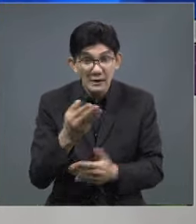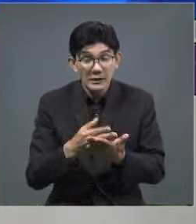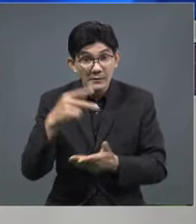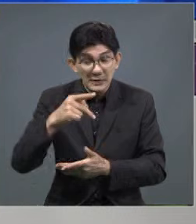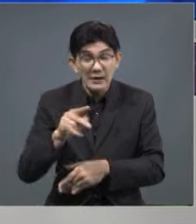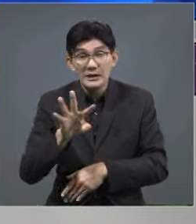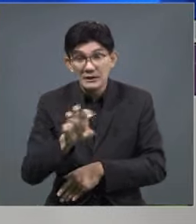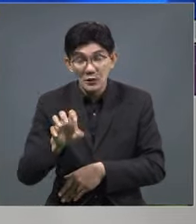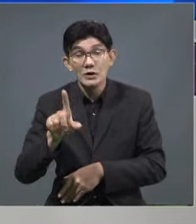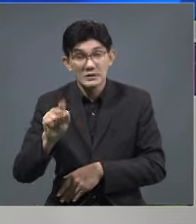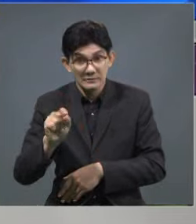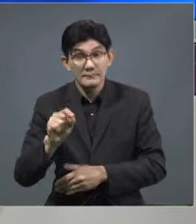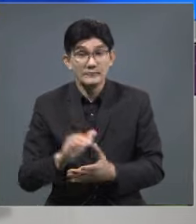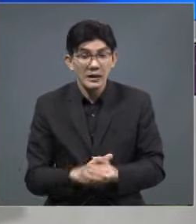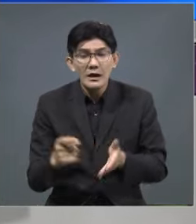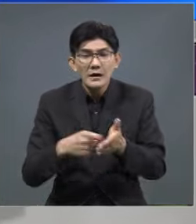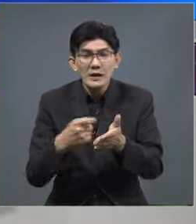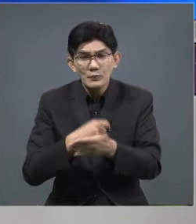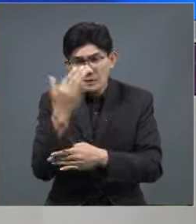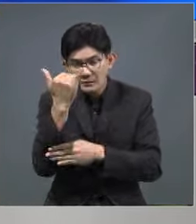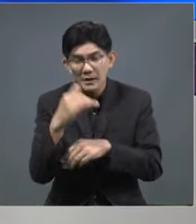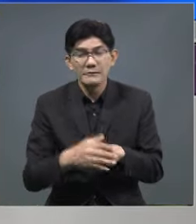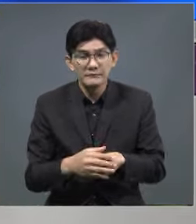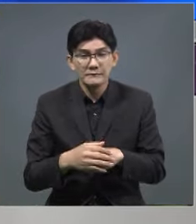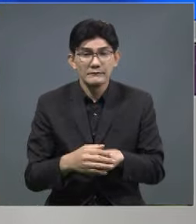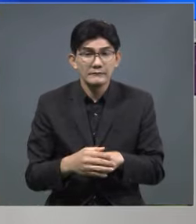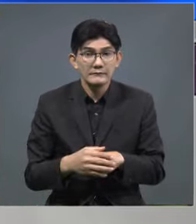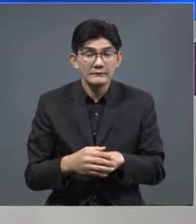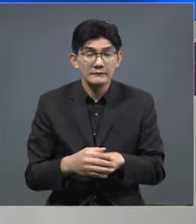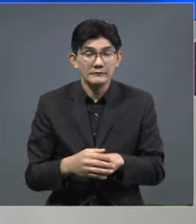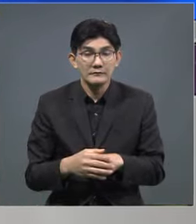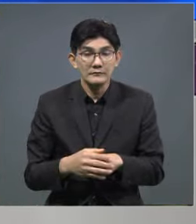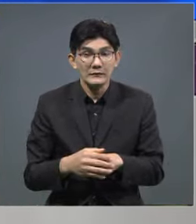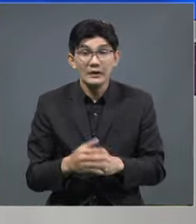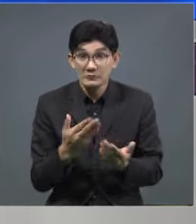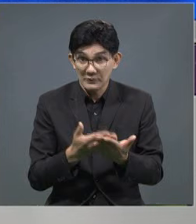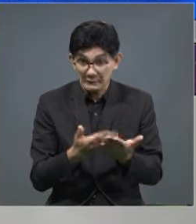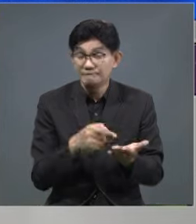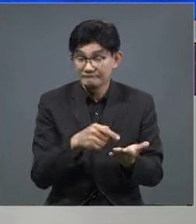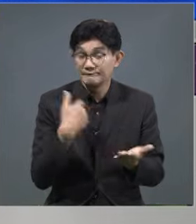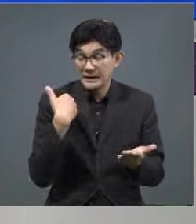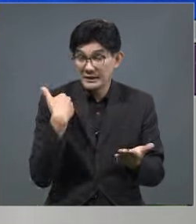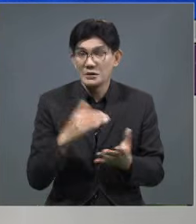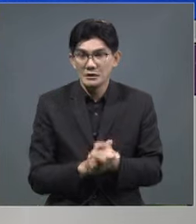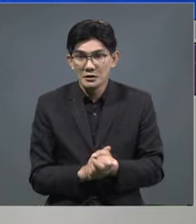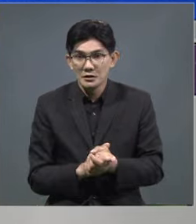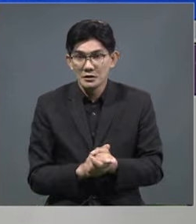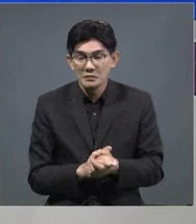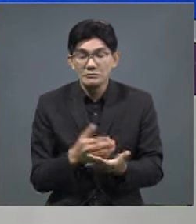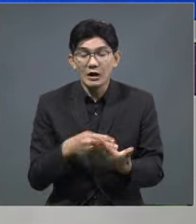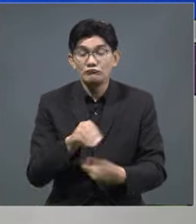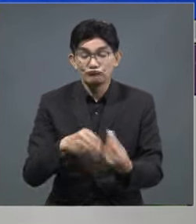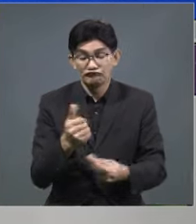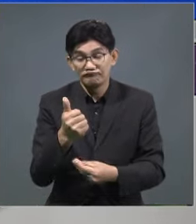ศษ420งวดเหตุผลนะครับที่เครือข่ายสหกรณ์บอกไว้ก็คือเขามีเงินอ่ะเขาสามารถรักษาสภาพคล่อง